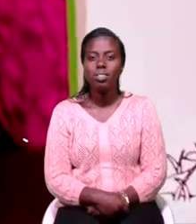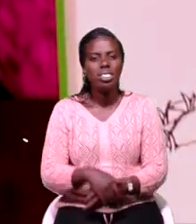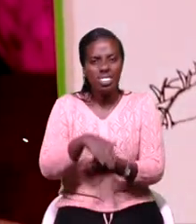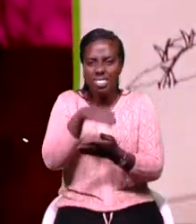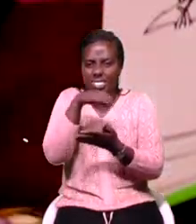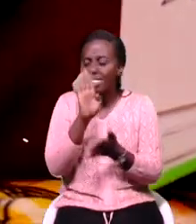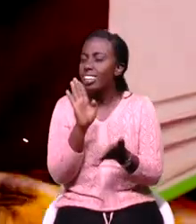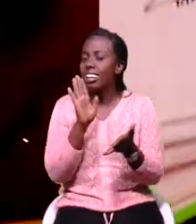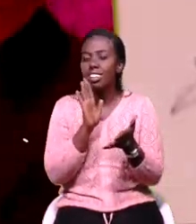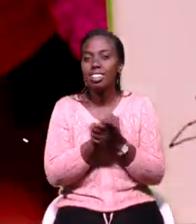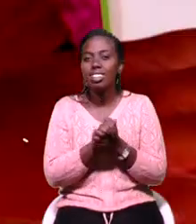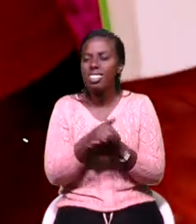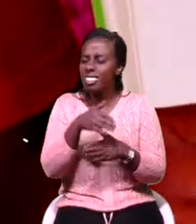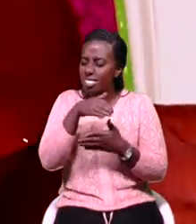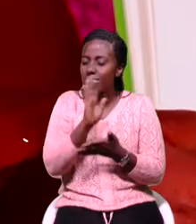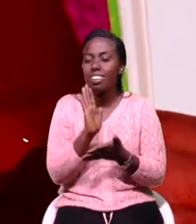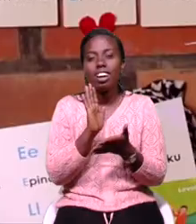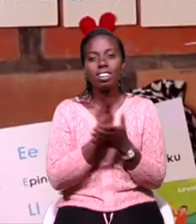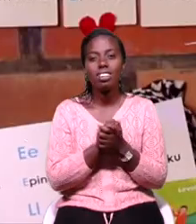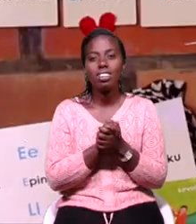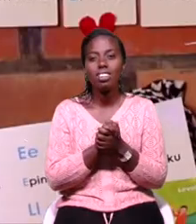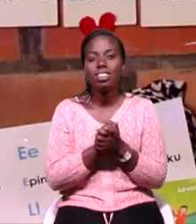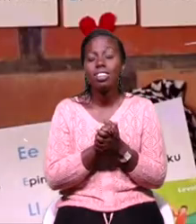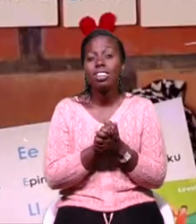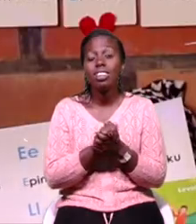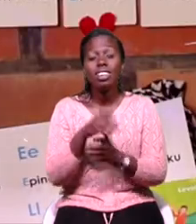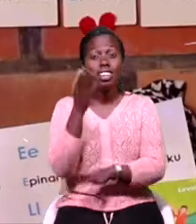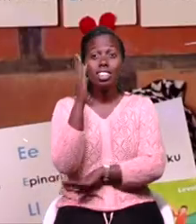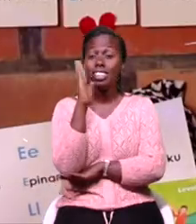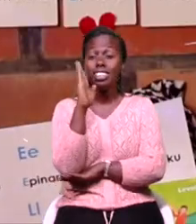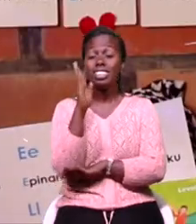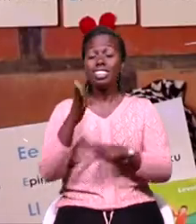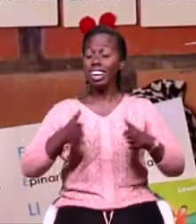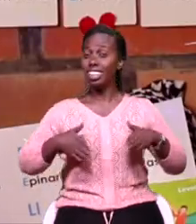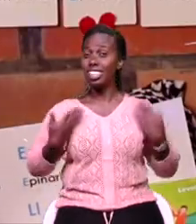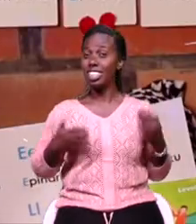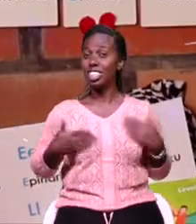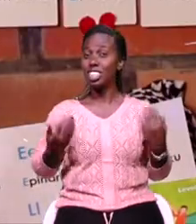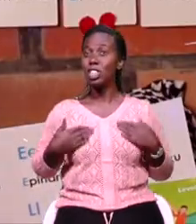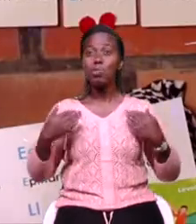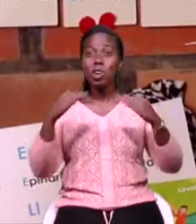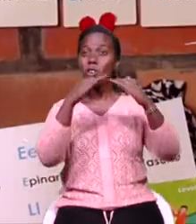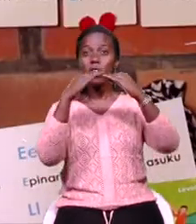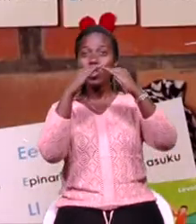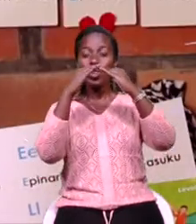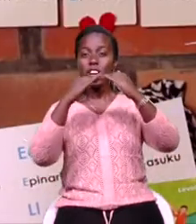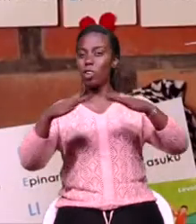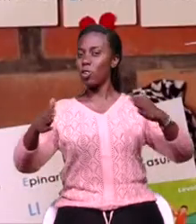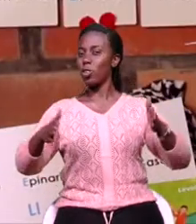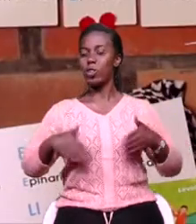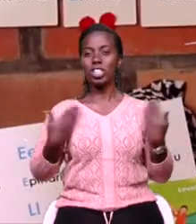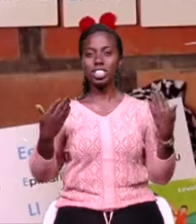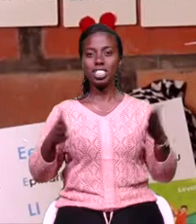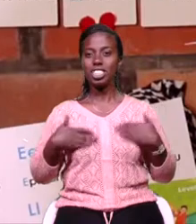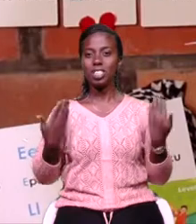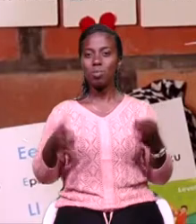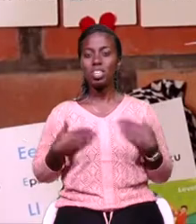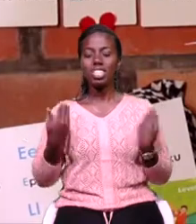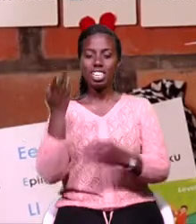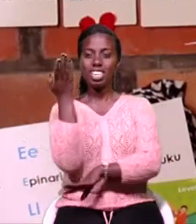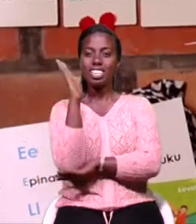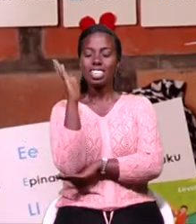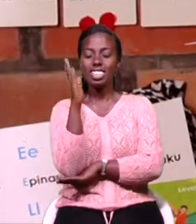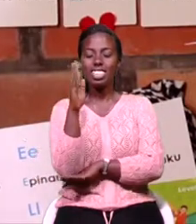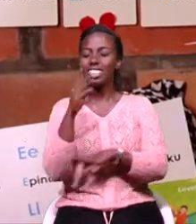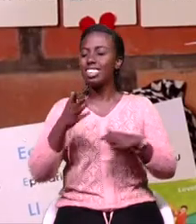Cyane ariko, cyane. Igiti cyari kishimye ku rwego rushimishije. Igiti cyari